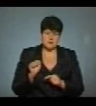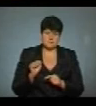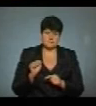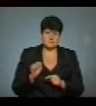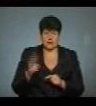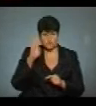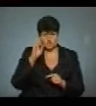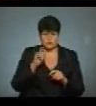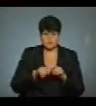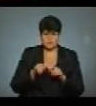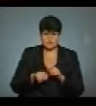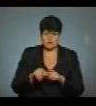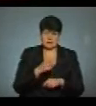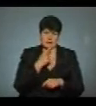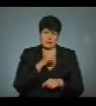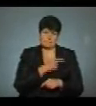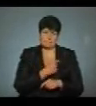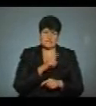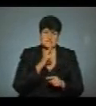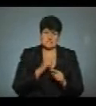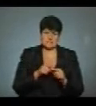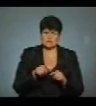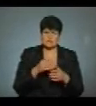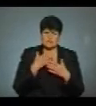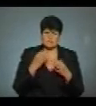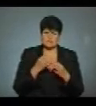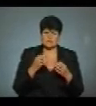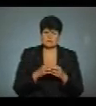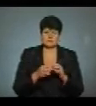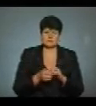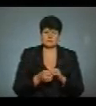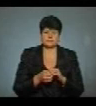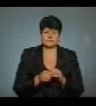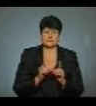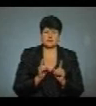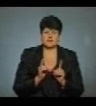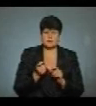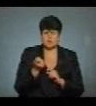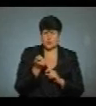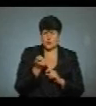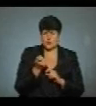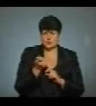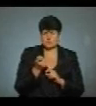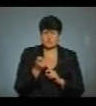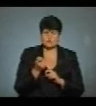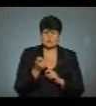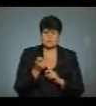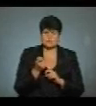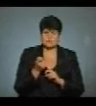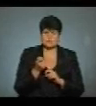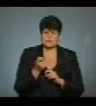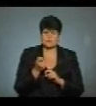Чоловіка обстежує медсестра Світлана Голодюк. Там немає ніякого дискомфорту, тільки трошки то, що апарат